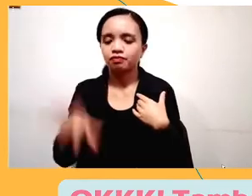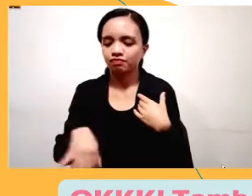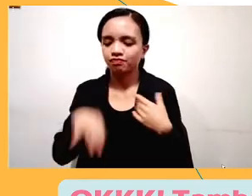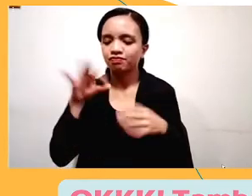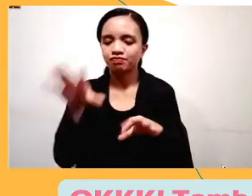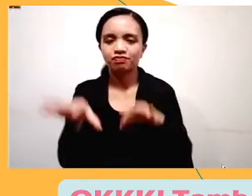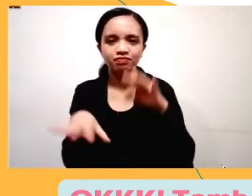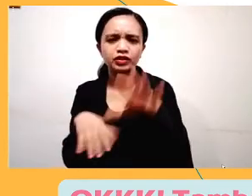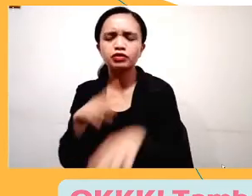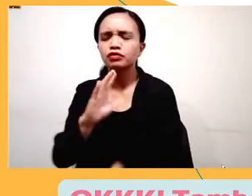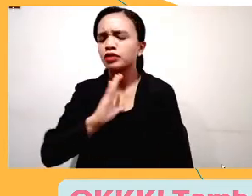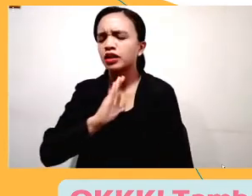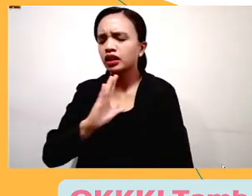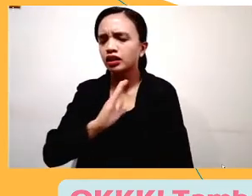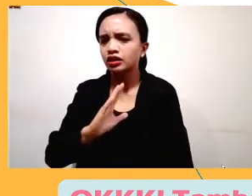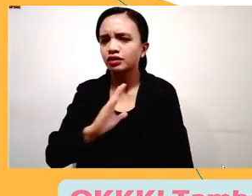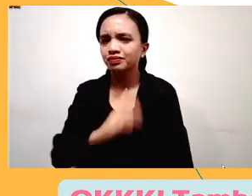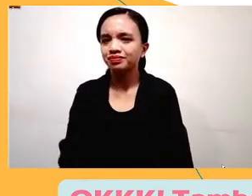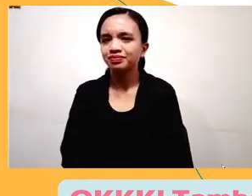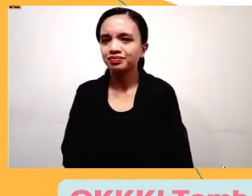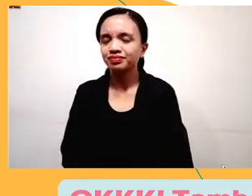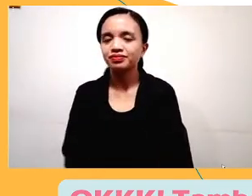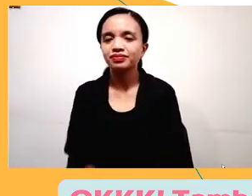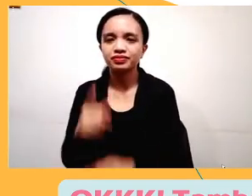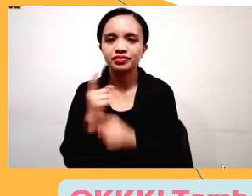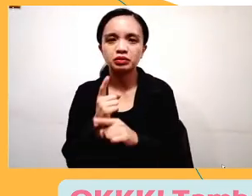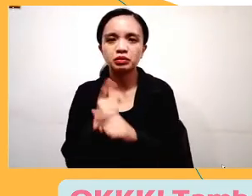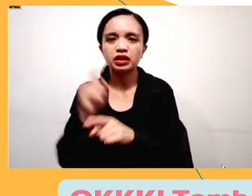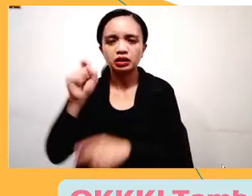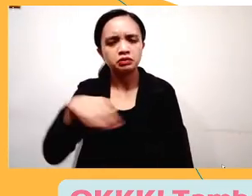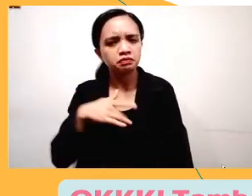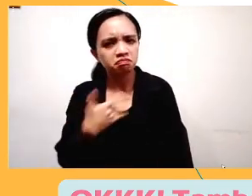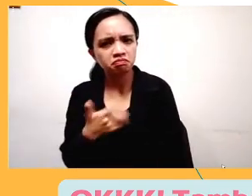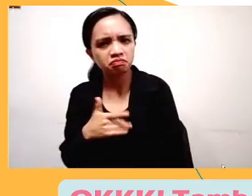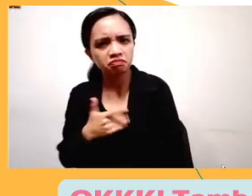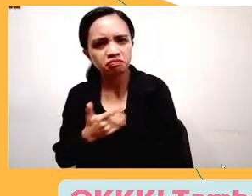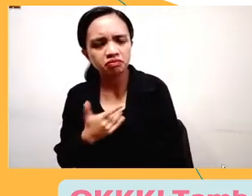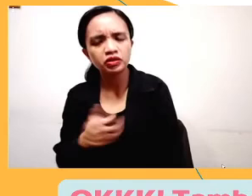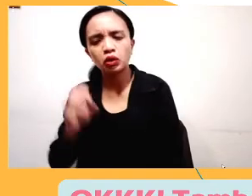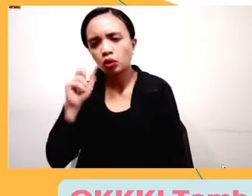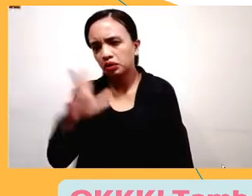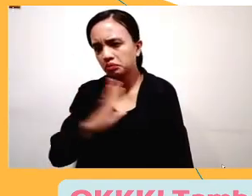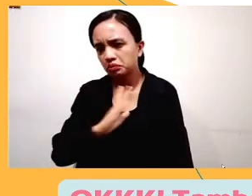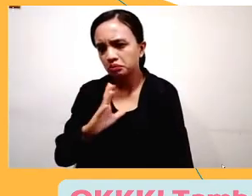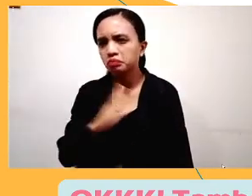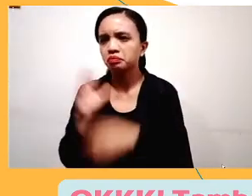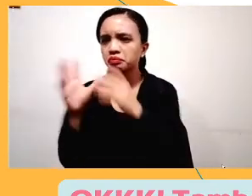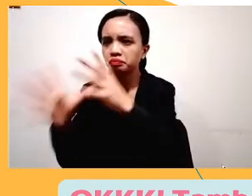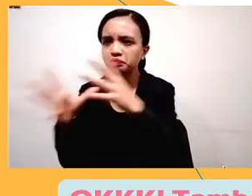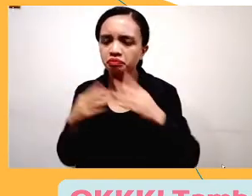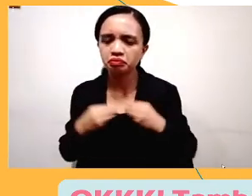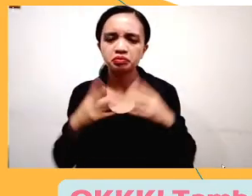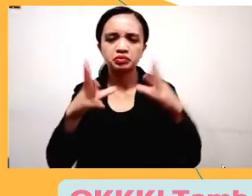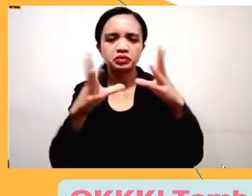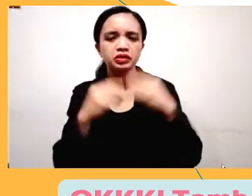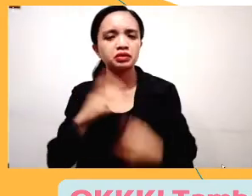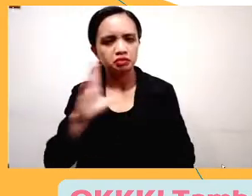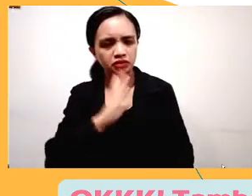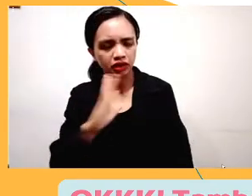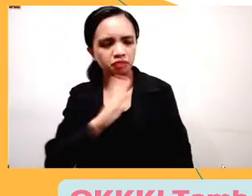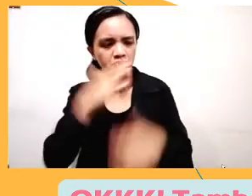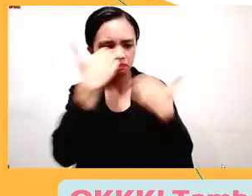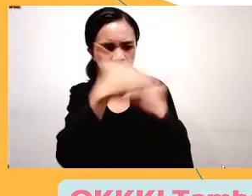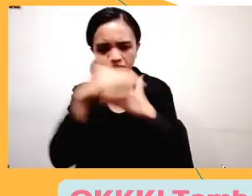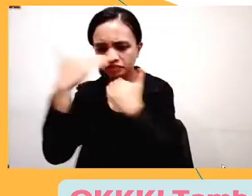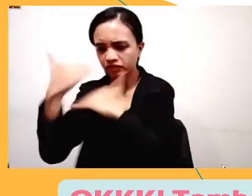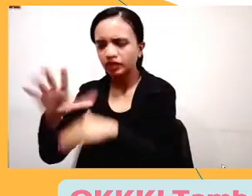Sige, explore. At a certain point, mararamdaman mo naman yun eh. Na, okay, natatanggap ko na to. Okay lang hanggang dito. Okay lang,